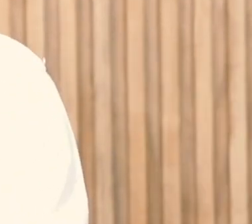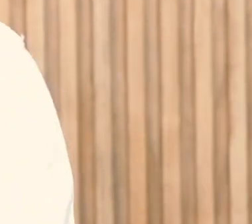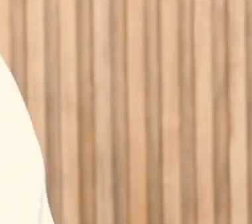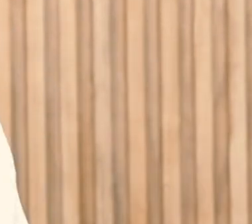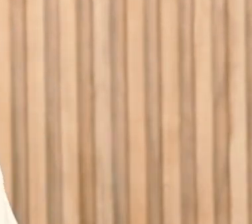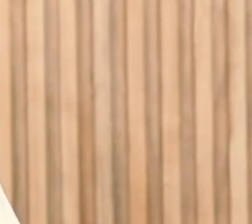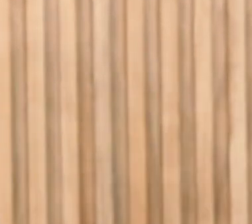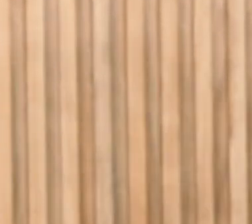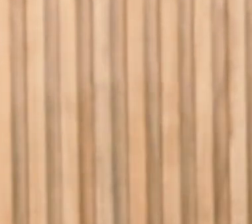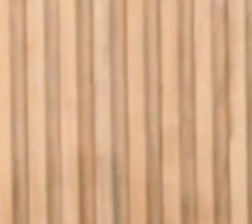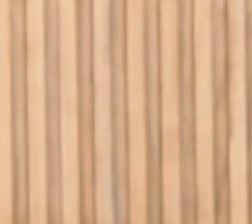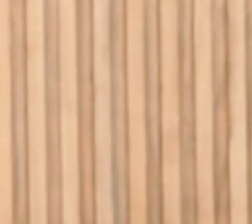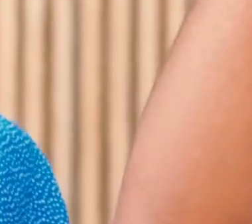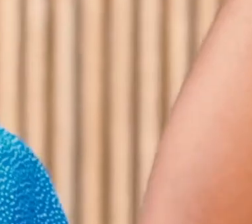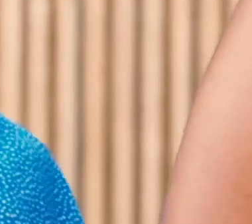ouya.